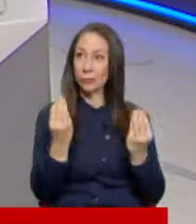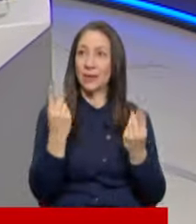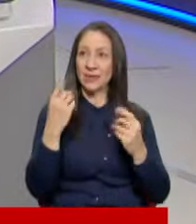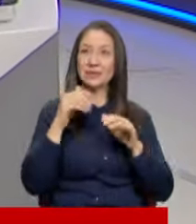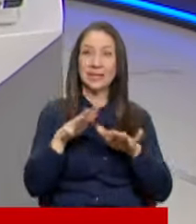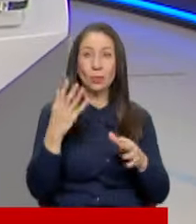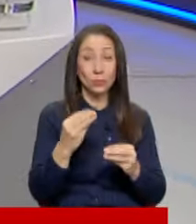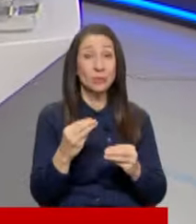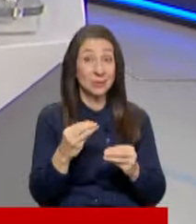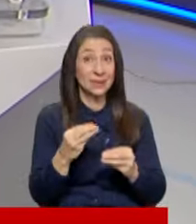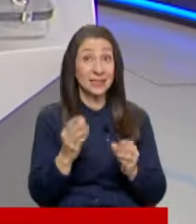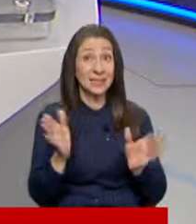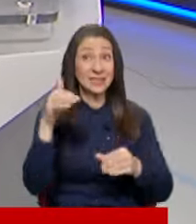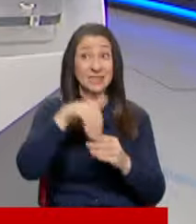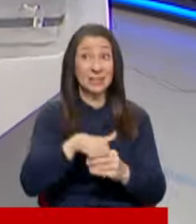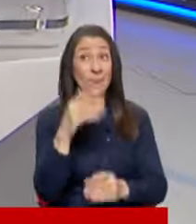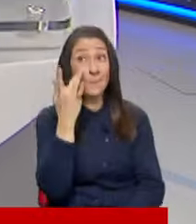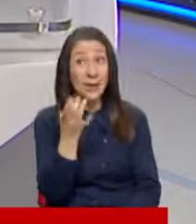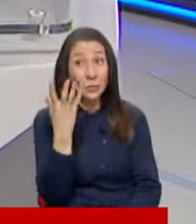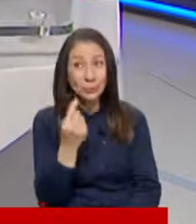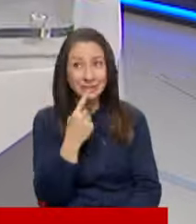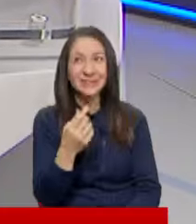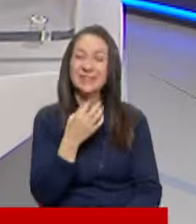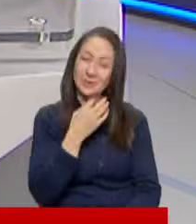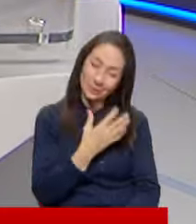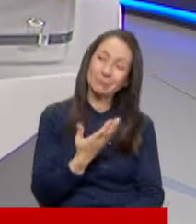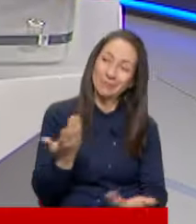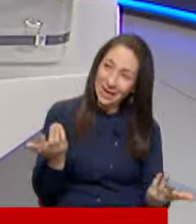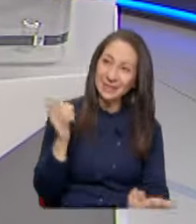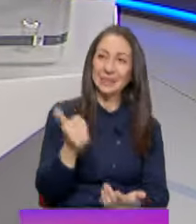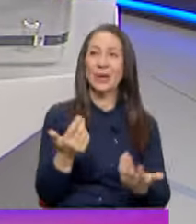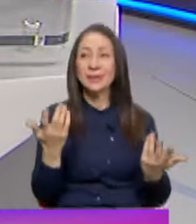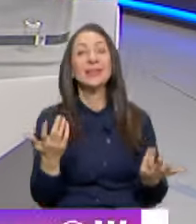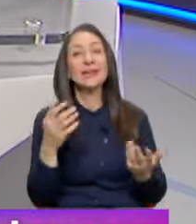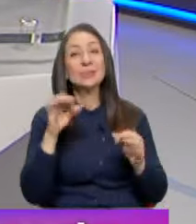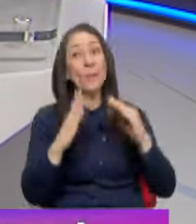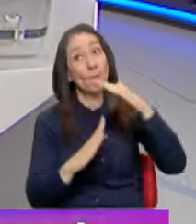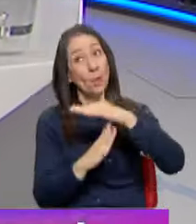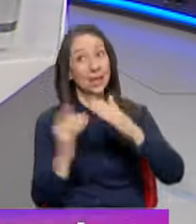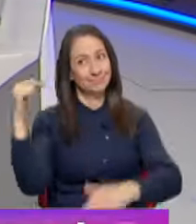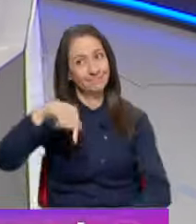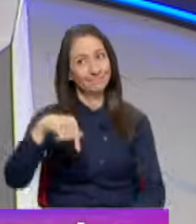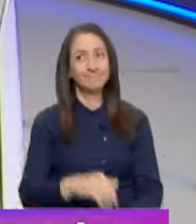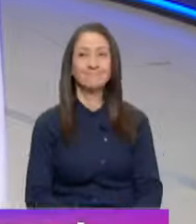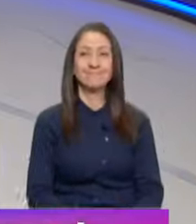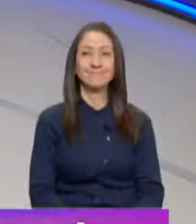oldu ve sandıkta belli olur diyeceğiz rica ederiz demek efendim şimdi bir mola